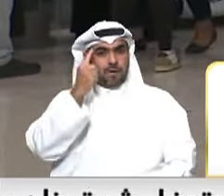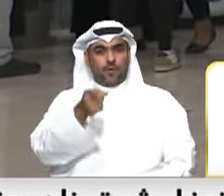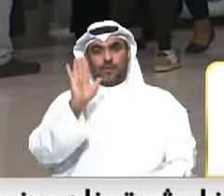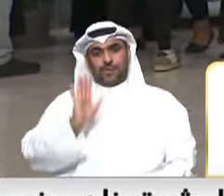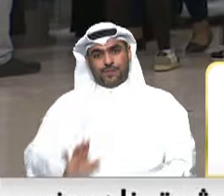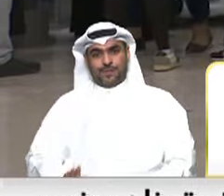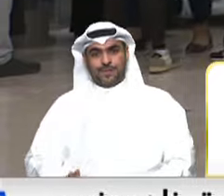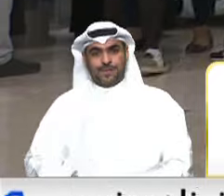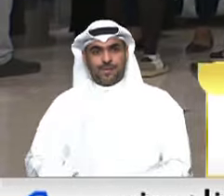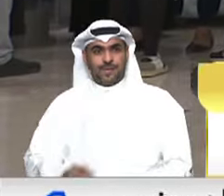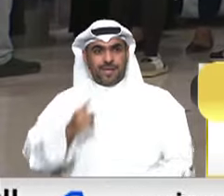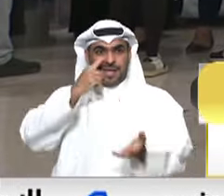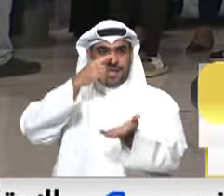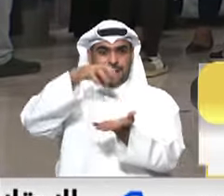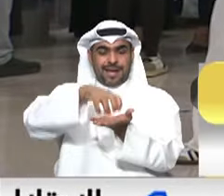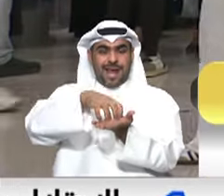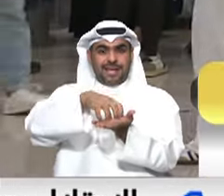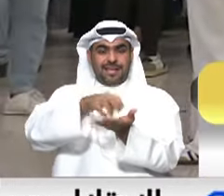المتطوع الصغير